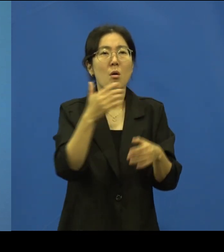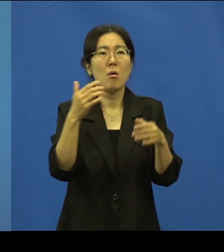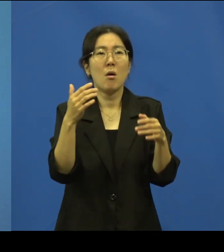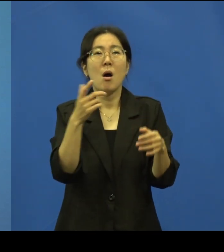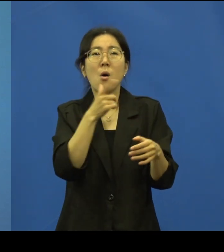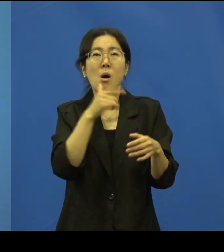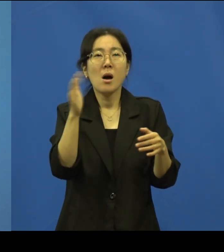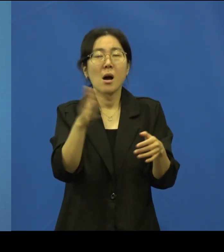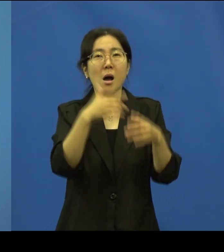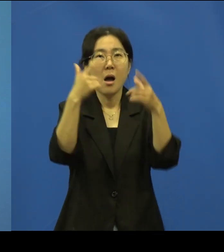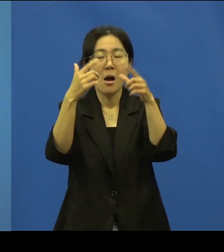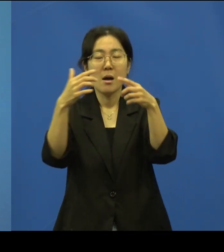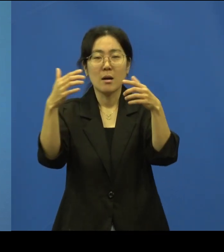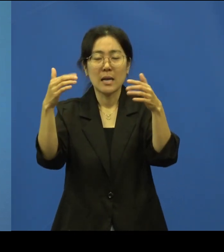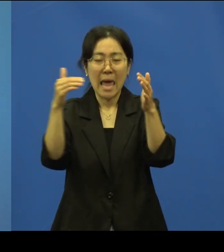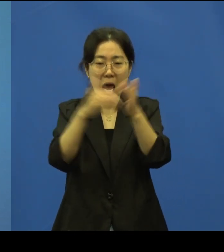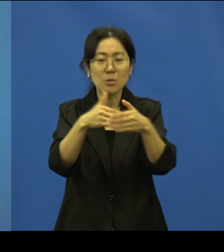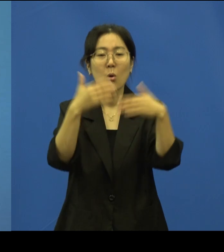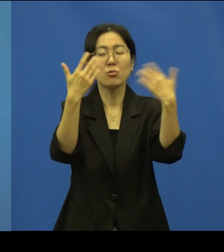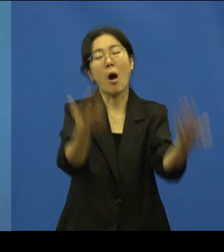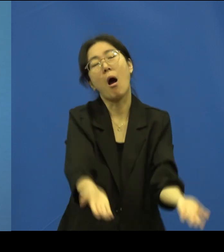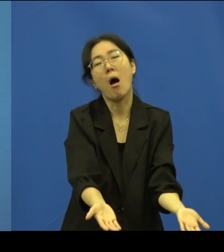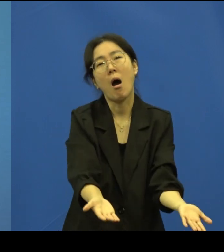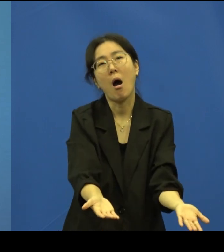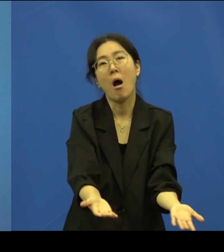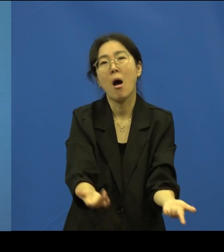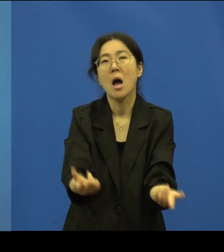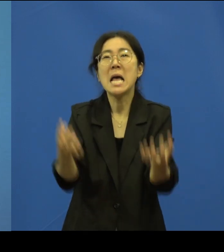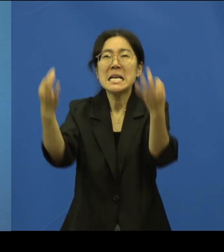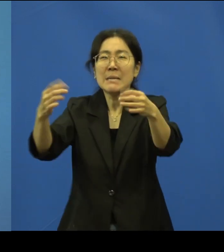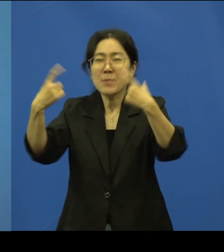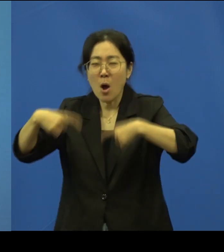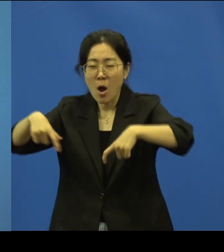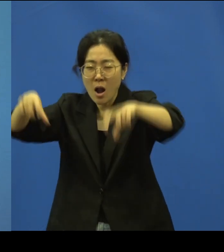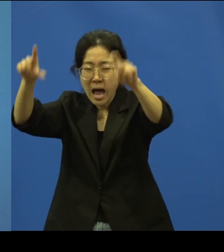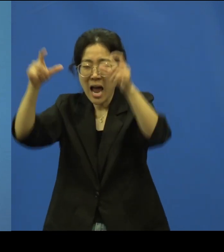알아놓고 착륙, 다음날 다음 주에 또 쭉